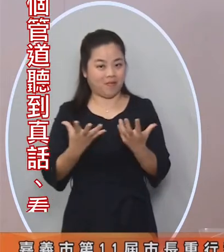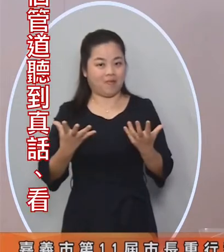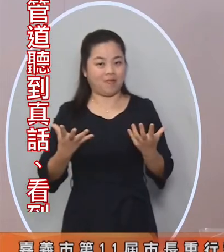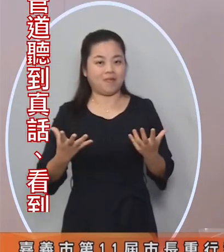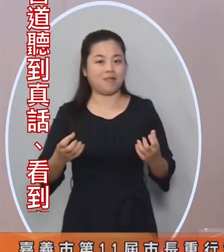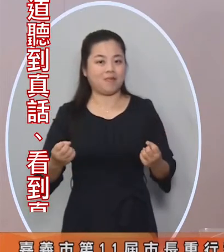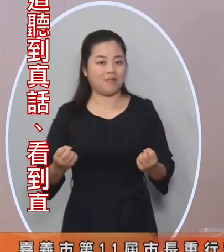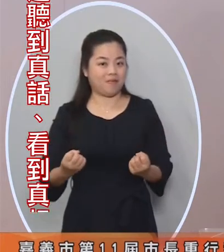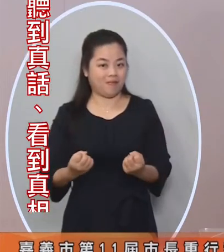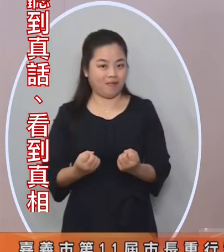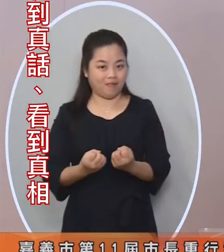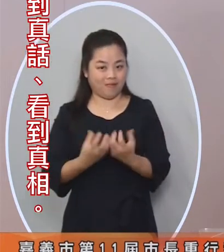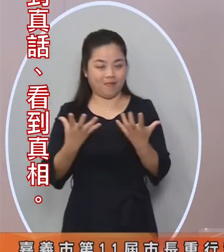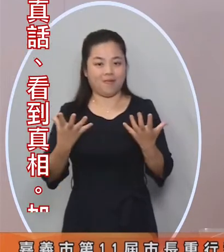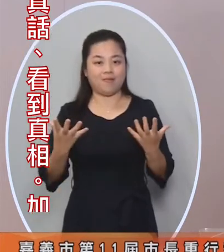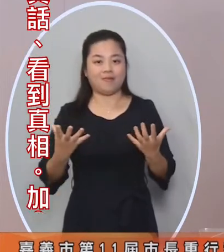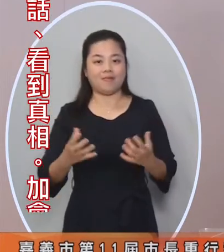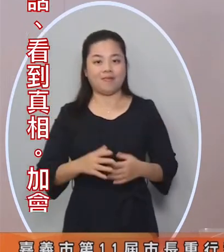轰